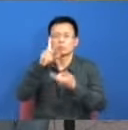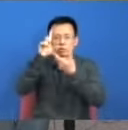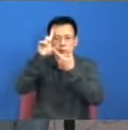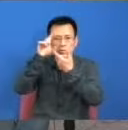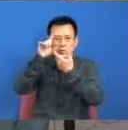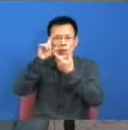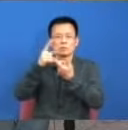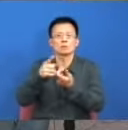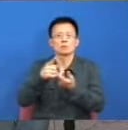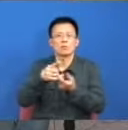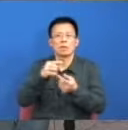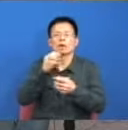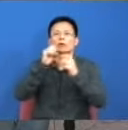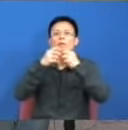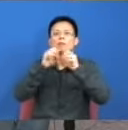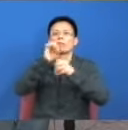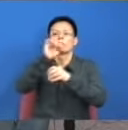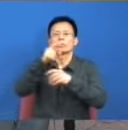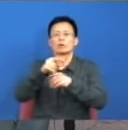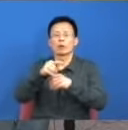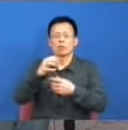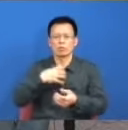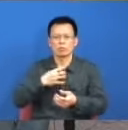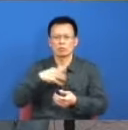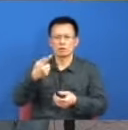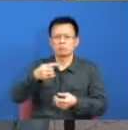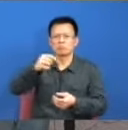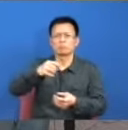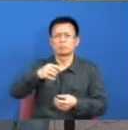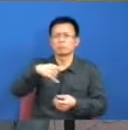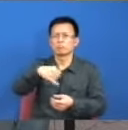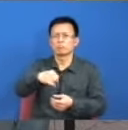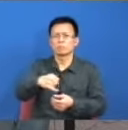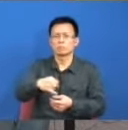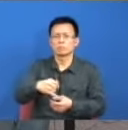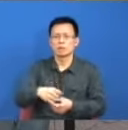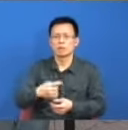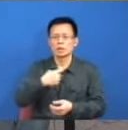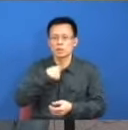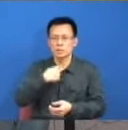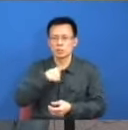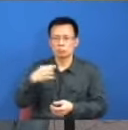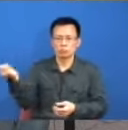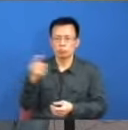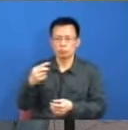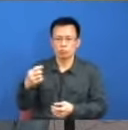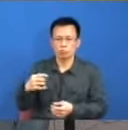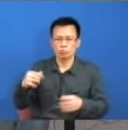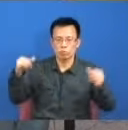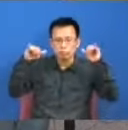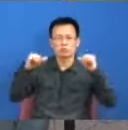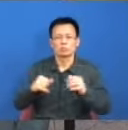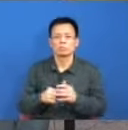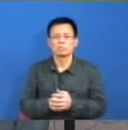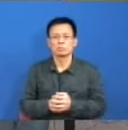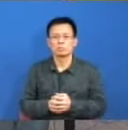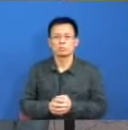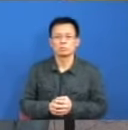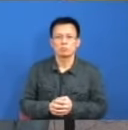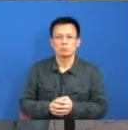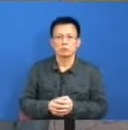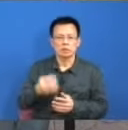走那種模式，他們已經完全覺得這個是無效， 即是不接受這種嘢， 不接受這種抗爭的模式，那種抗爭的